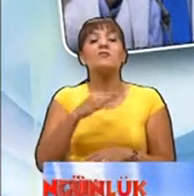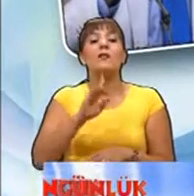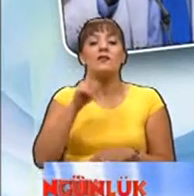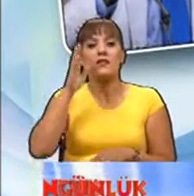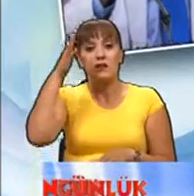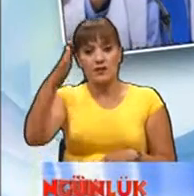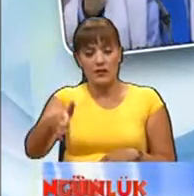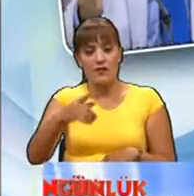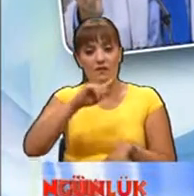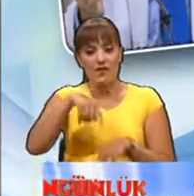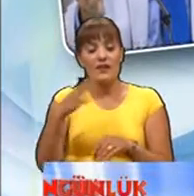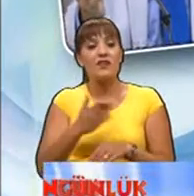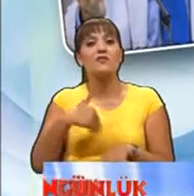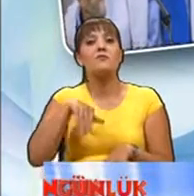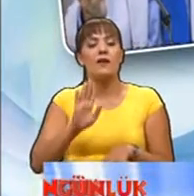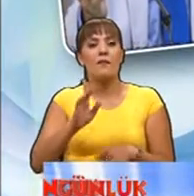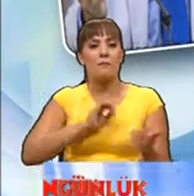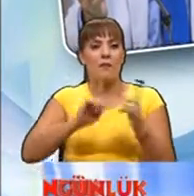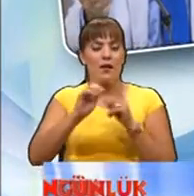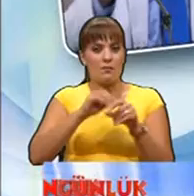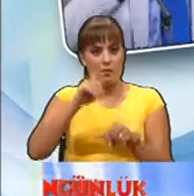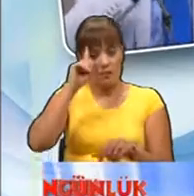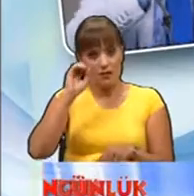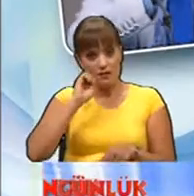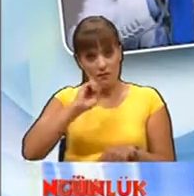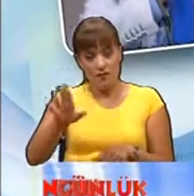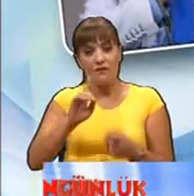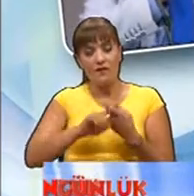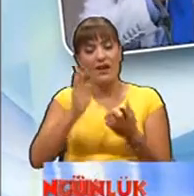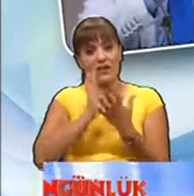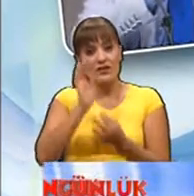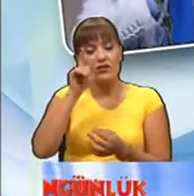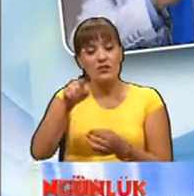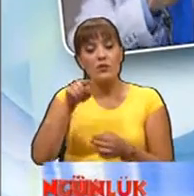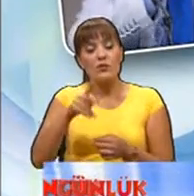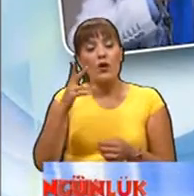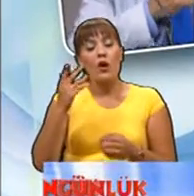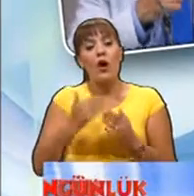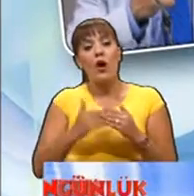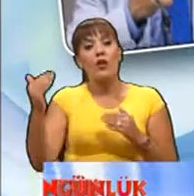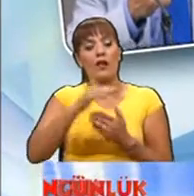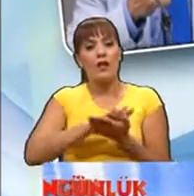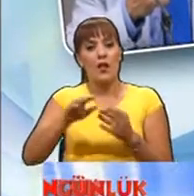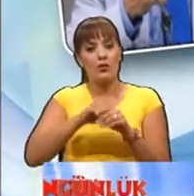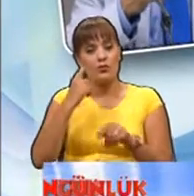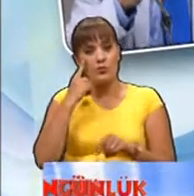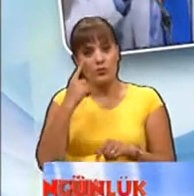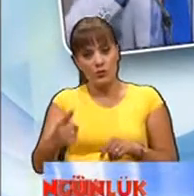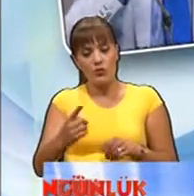gidecekler ve vakit geçirmeksin mahkemeye bildirecekler ve kişi de bu olağanüstü hal